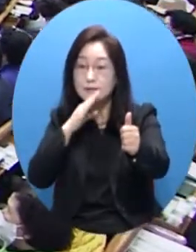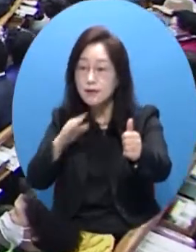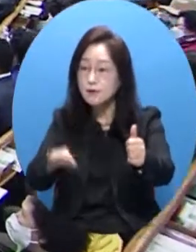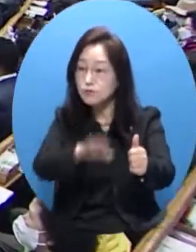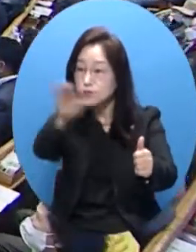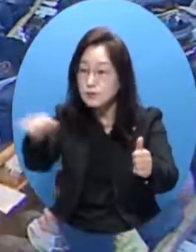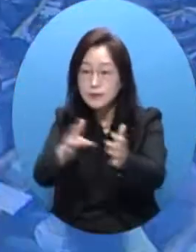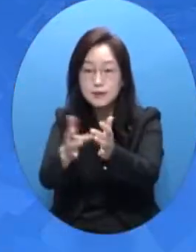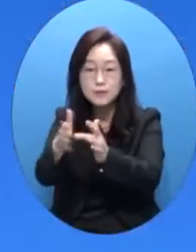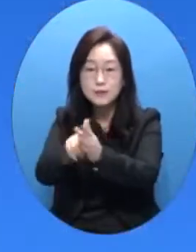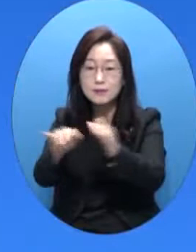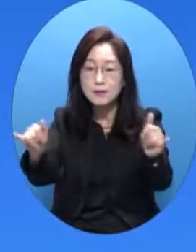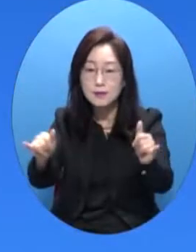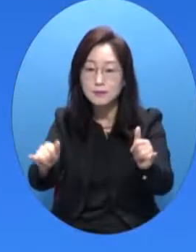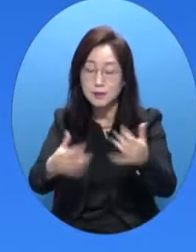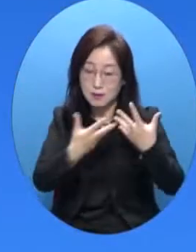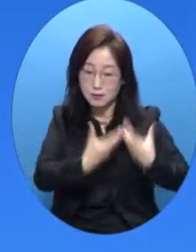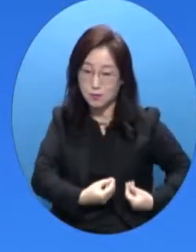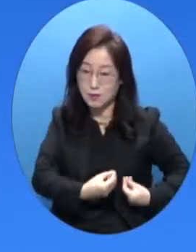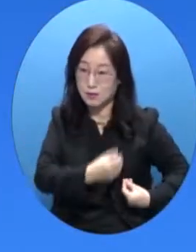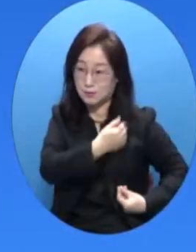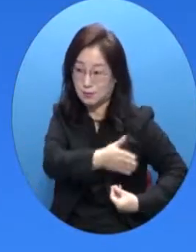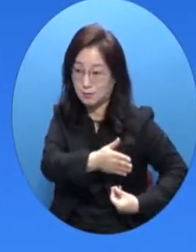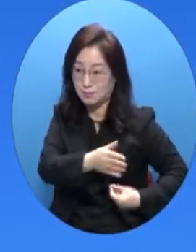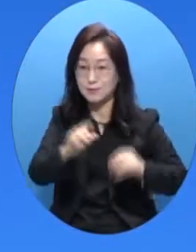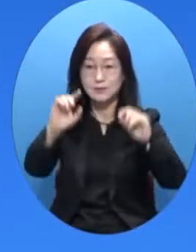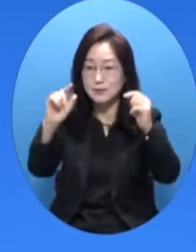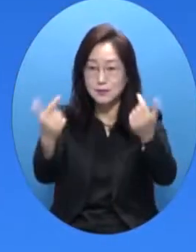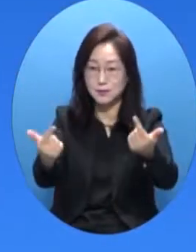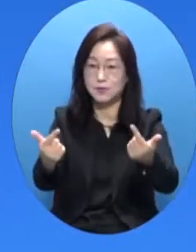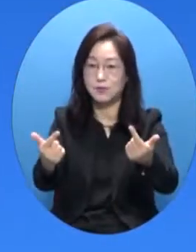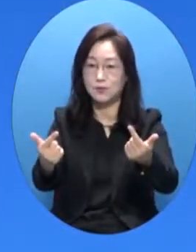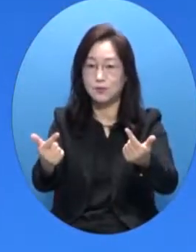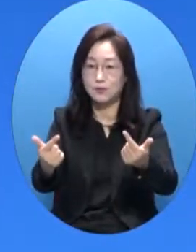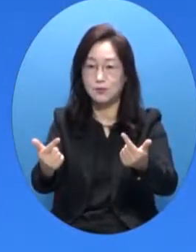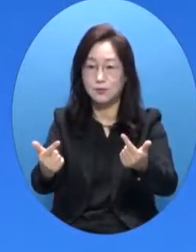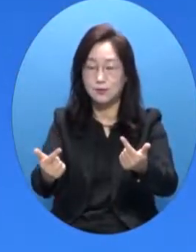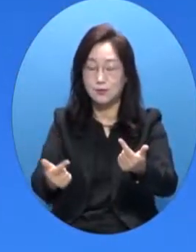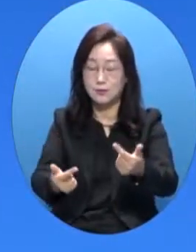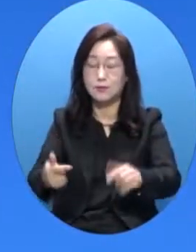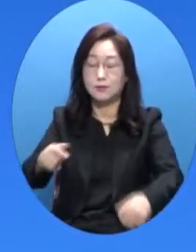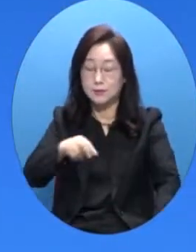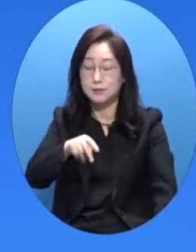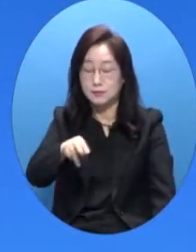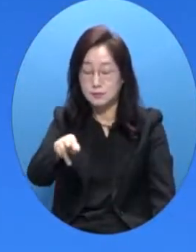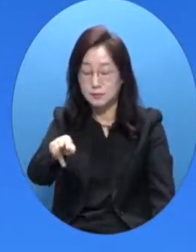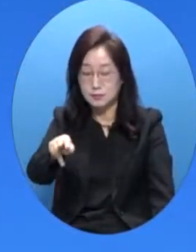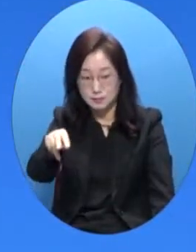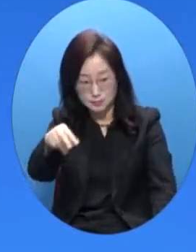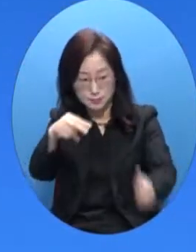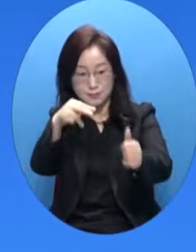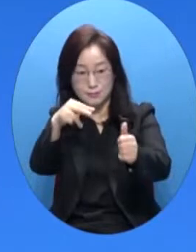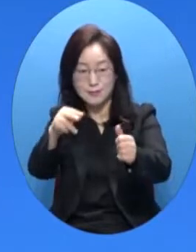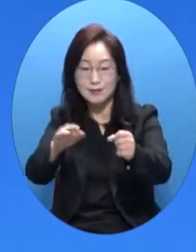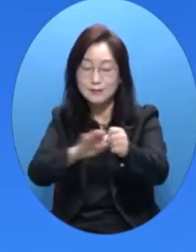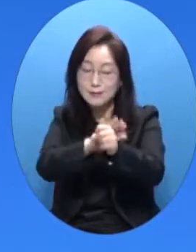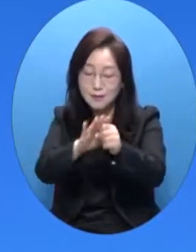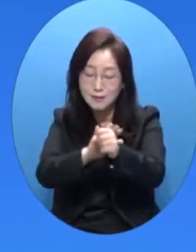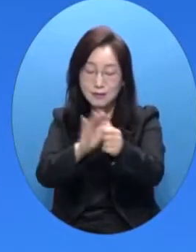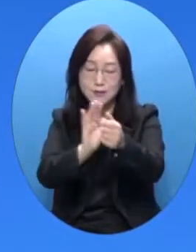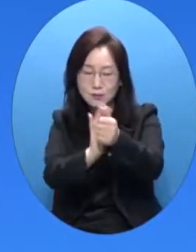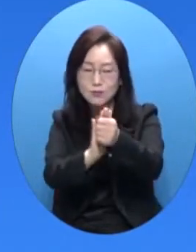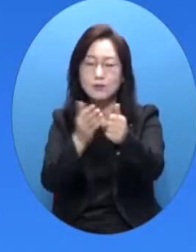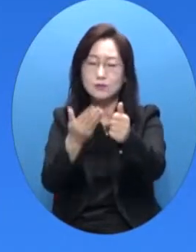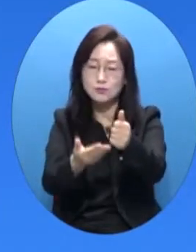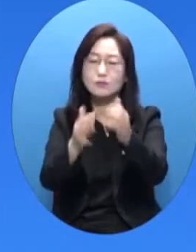그리스도인들은 절망에 찬한 사람들을 그냥 지나가지 않고 발걸음을 멈춰서서 그를 사랑으로 돌보는